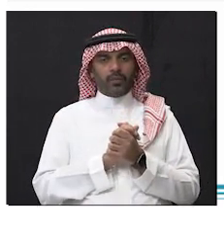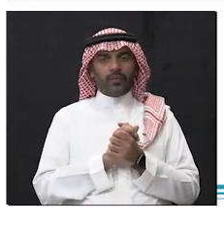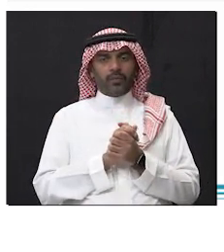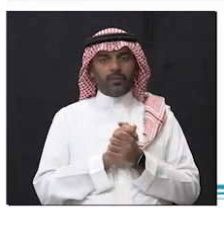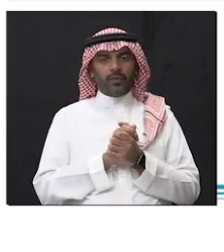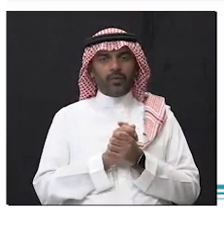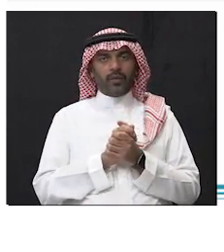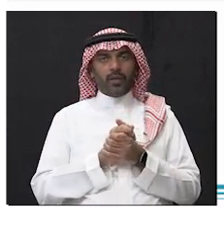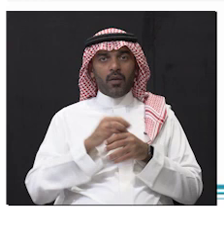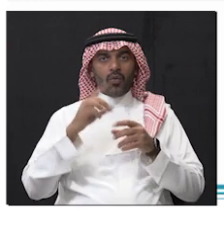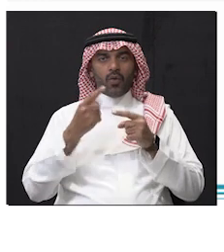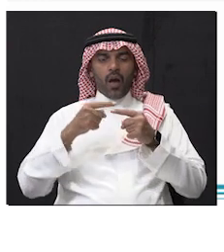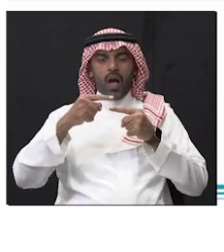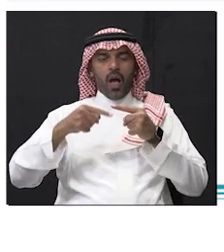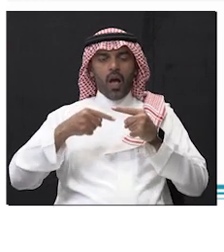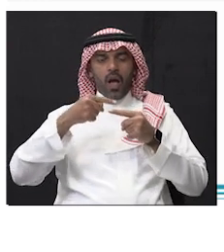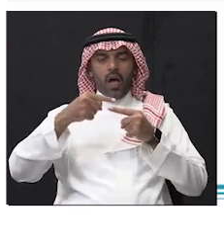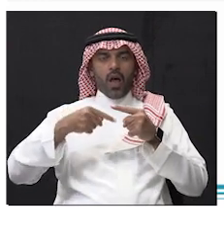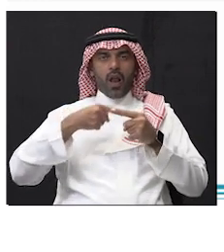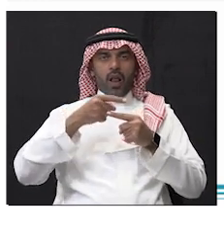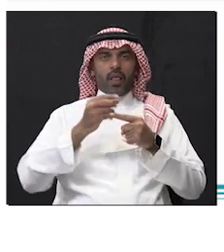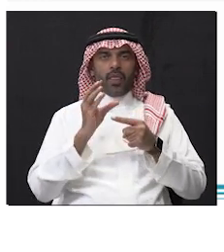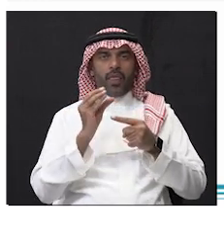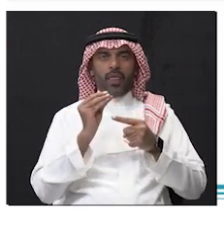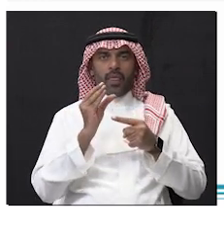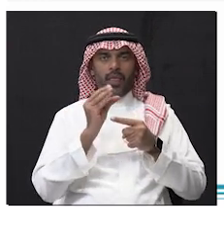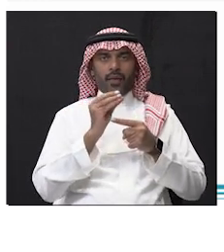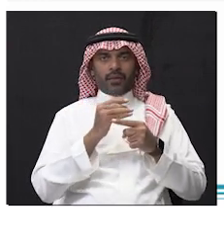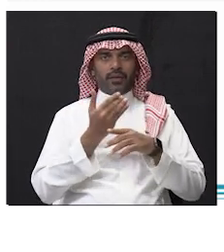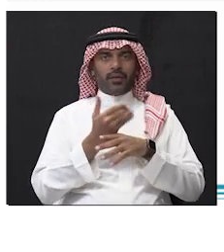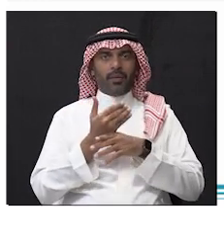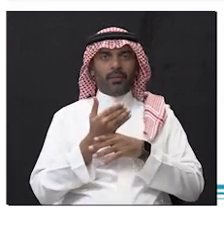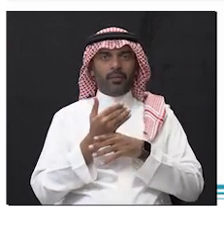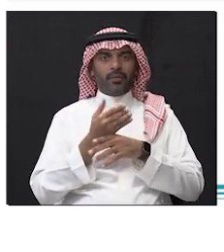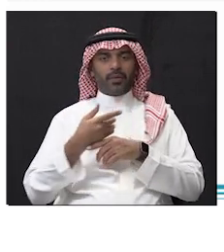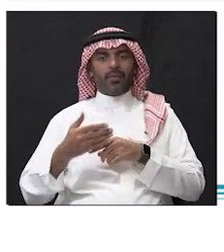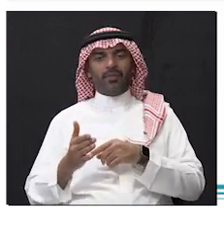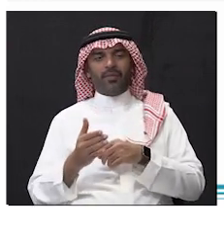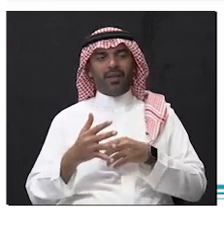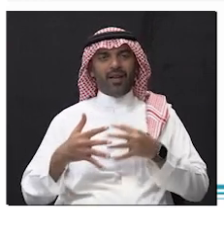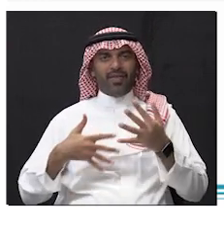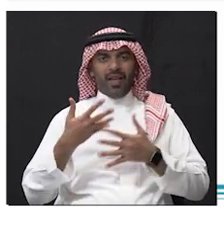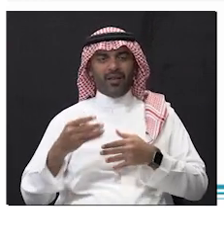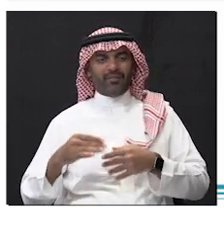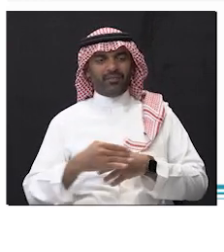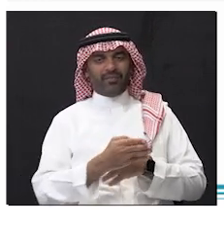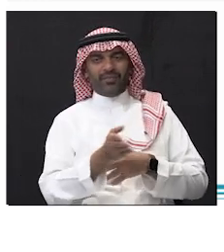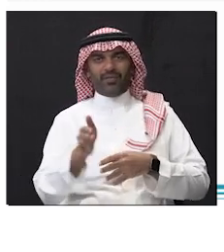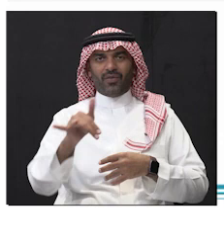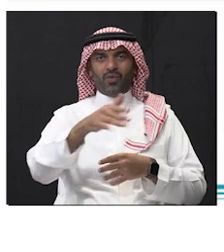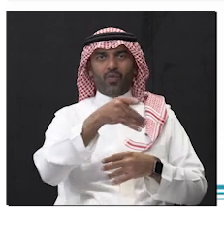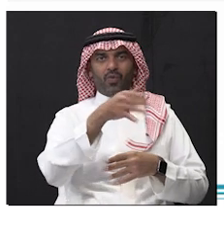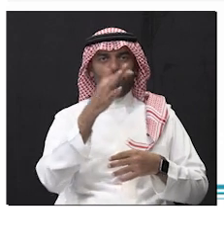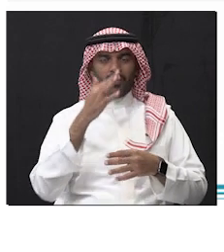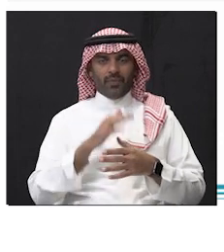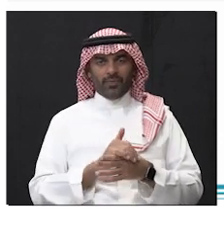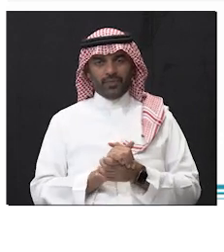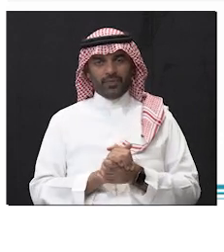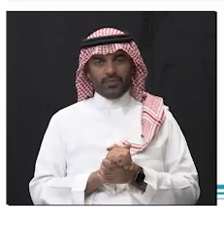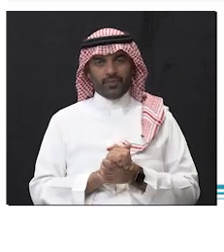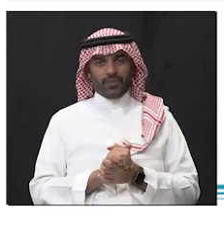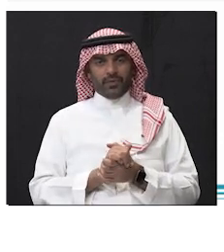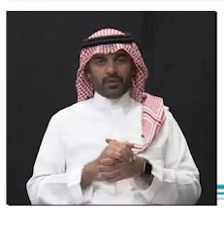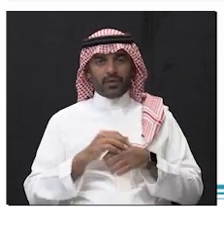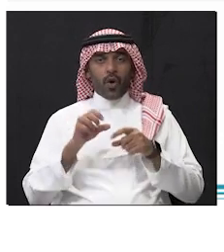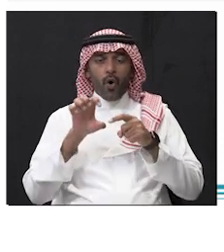أحسنتم. مكون من حلقات مرنة لتستطيع أن تتحرك. أحسنتم. مما تتكون كل